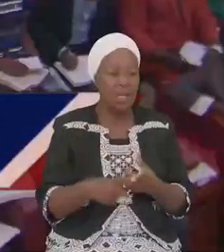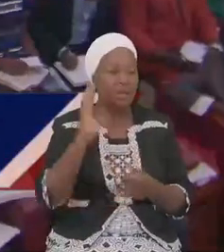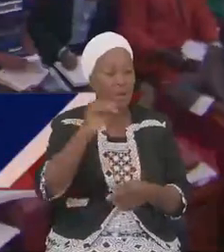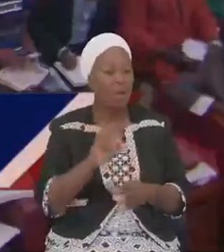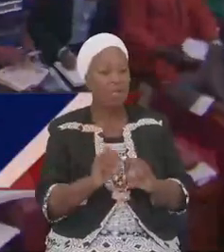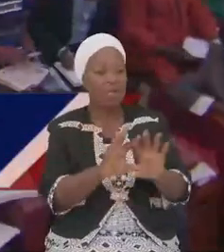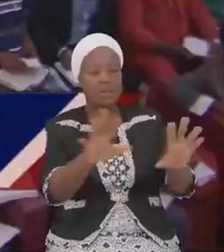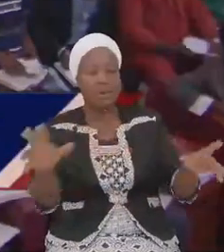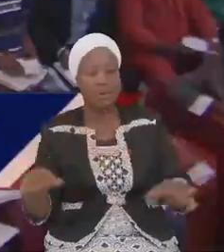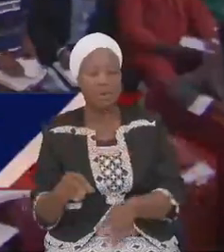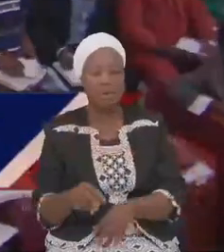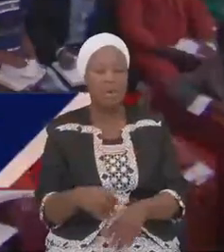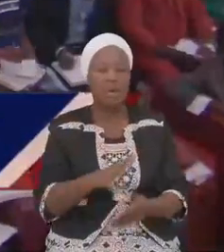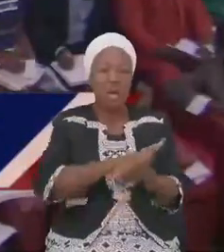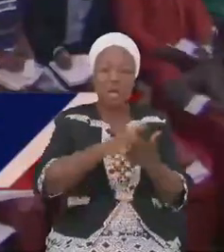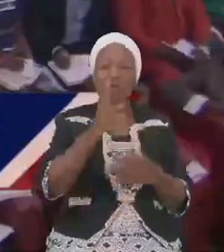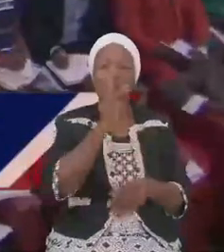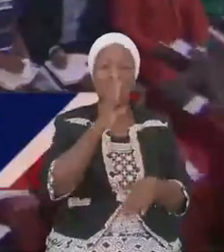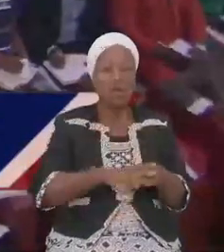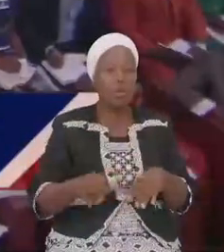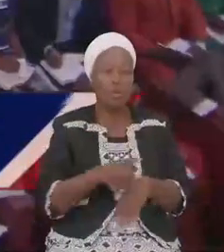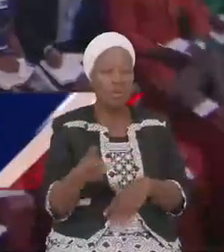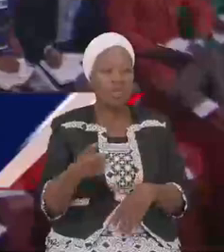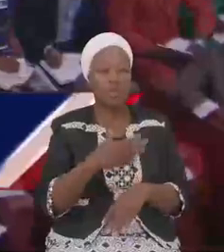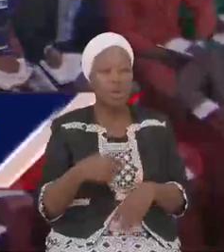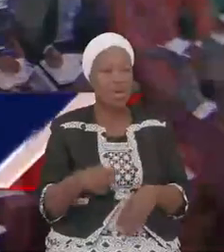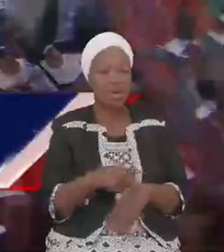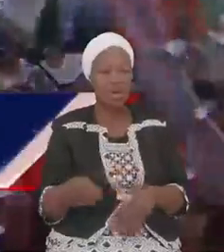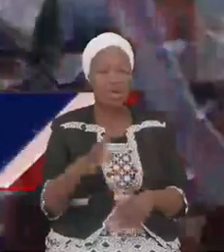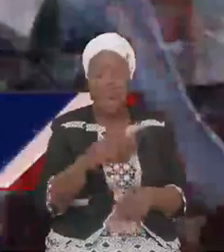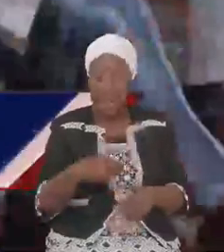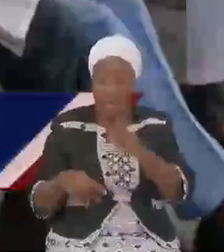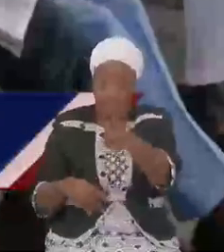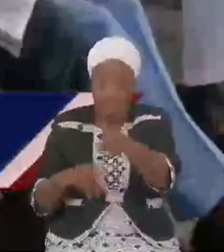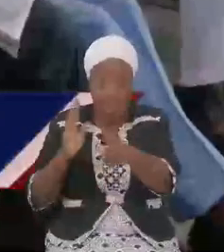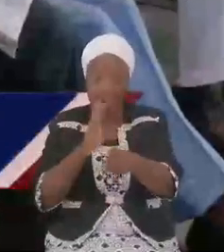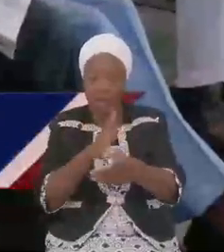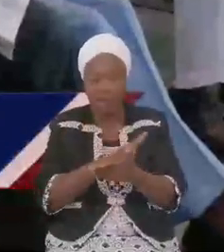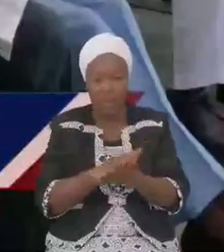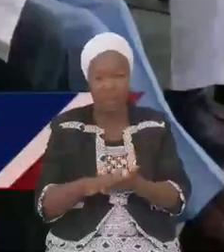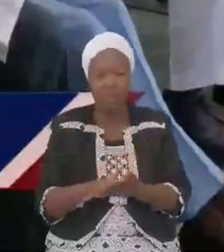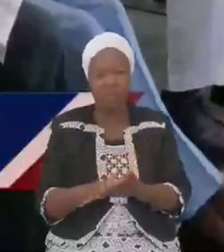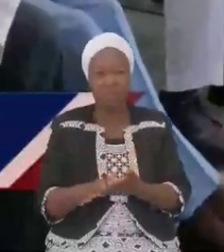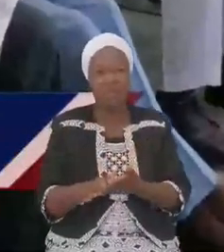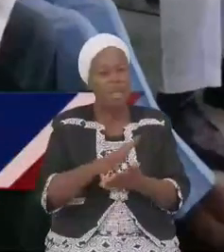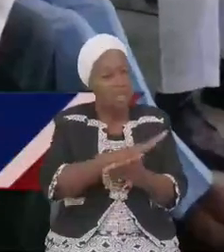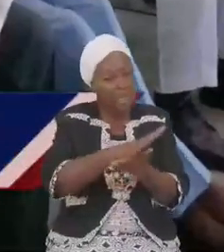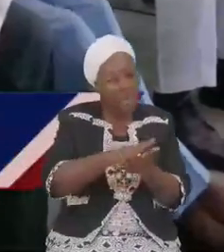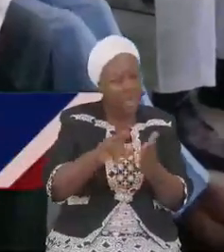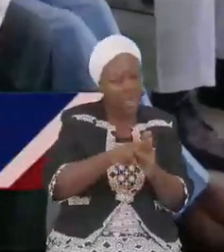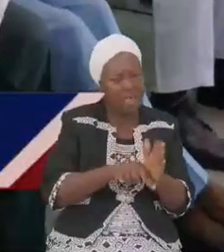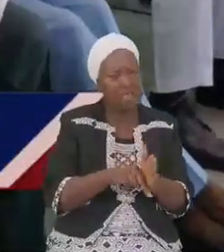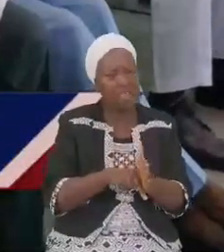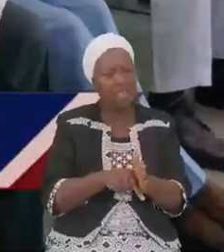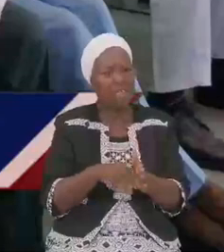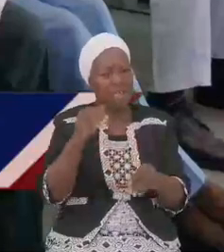25. Ézéchiel 36, 25. Je répandrai sur vous une eau pure et vous serez pur. Toute impureté dans le